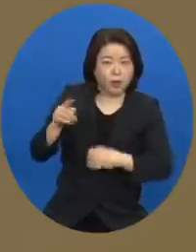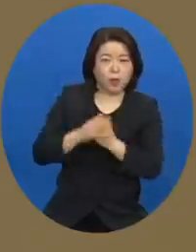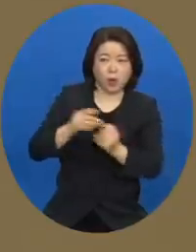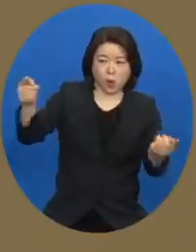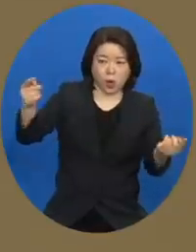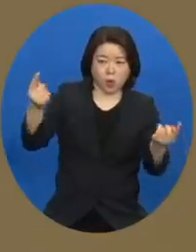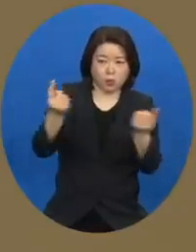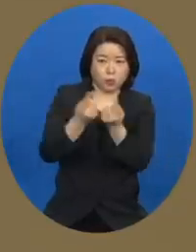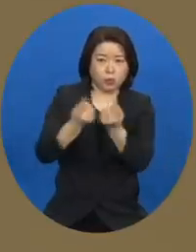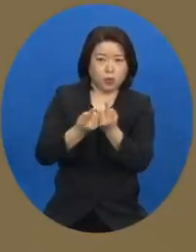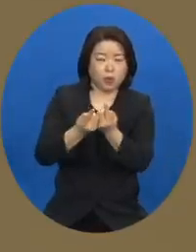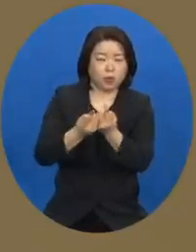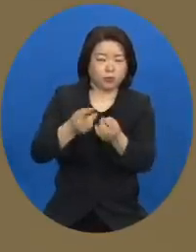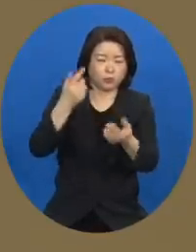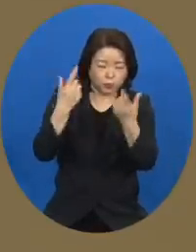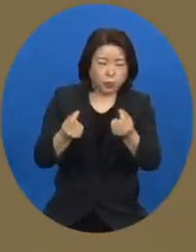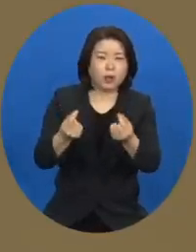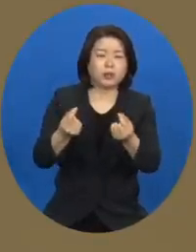같은 의미라는 것입니다.